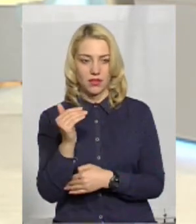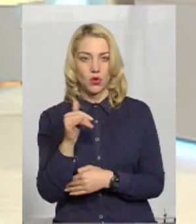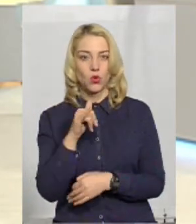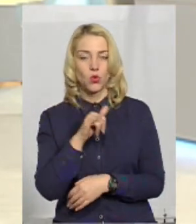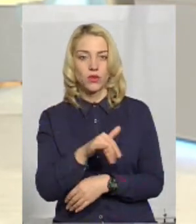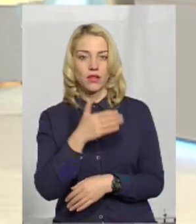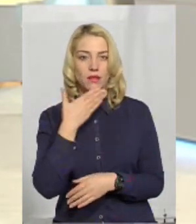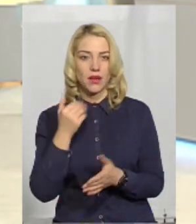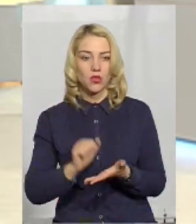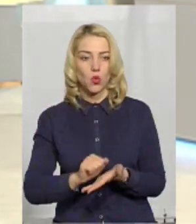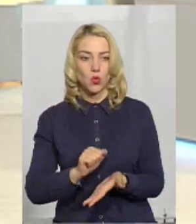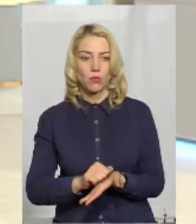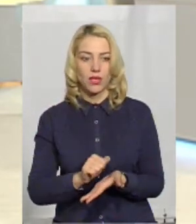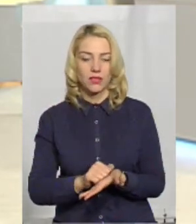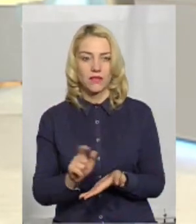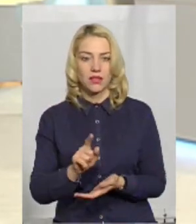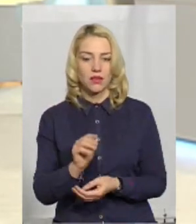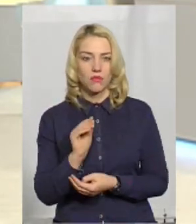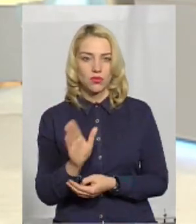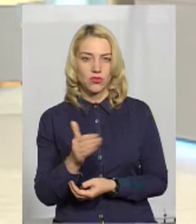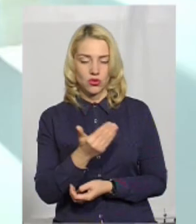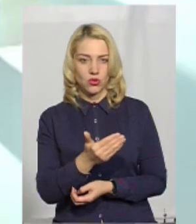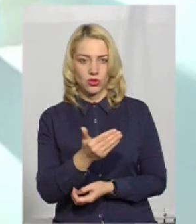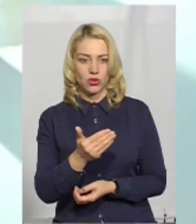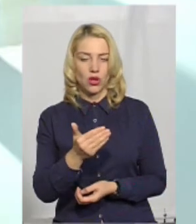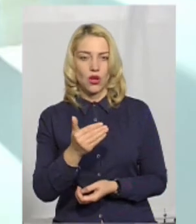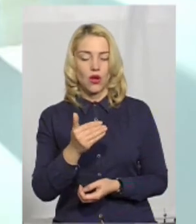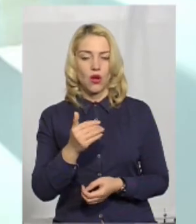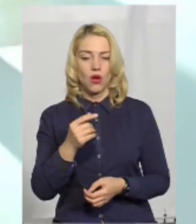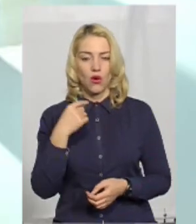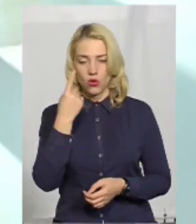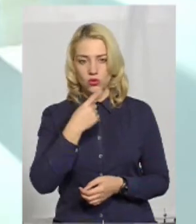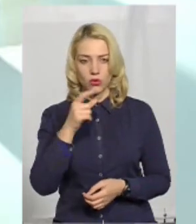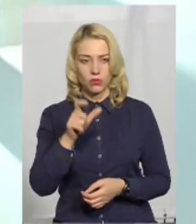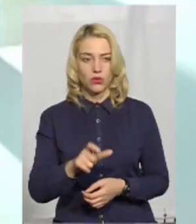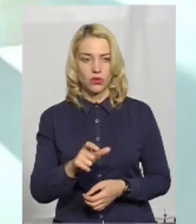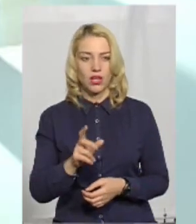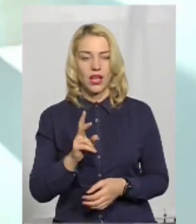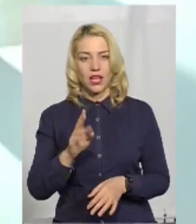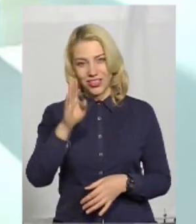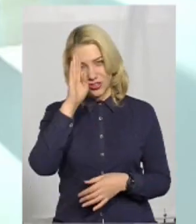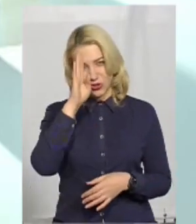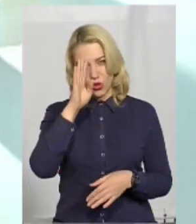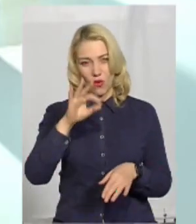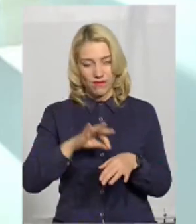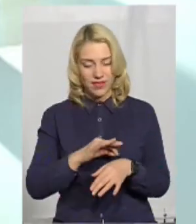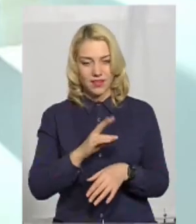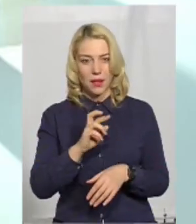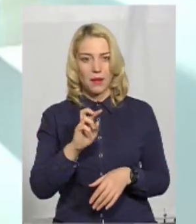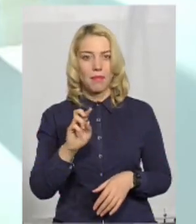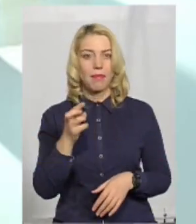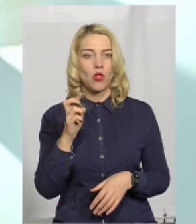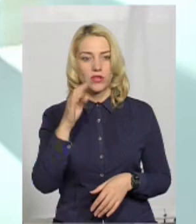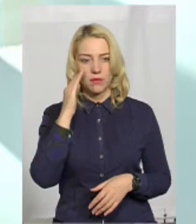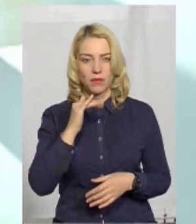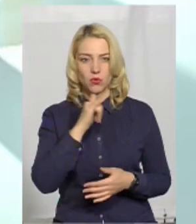неї немає документів, які посвідчують її особу. Той чоловік, який, ну, вважається теоретично біологічним батьком, в